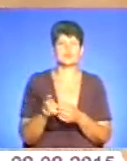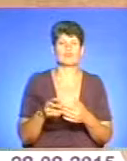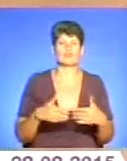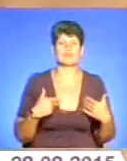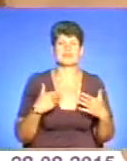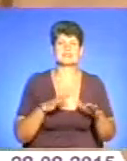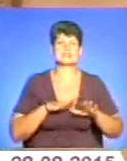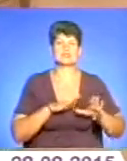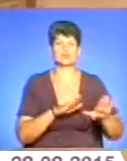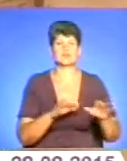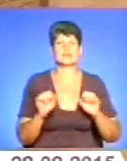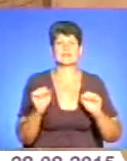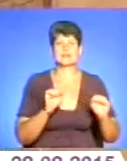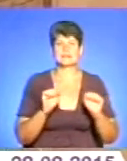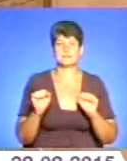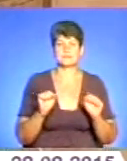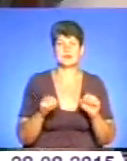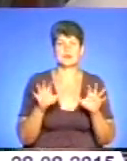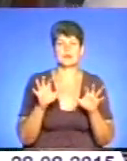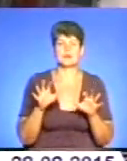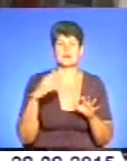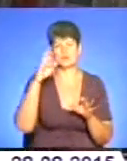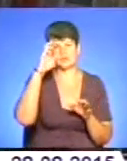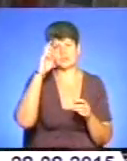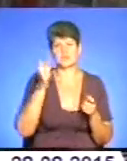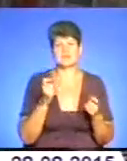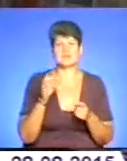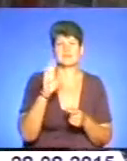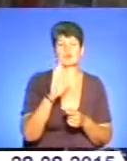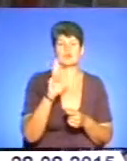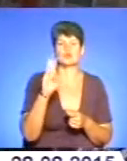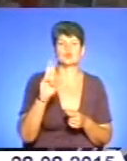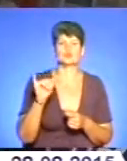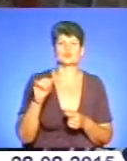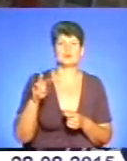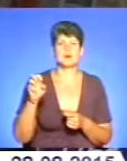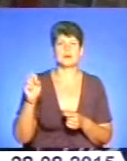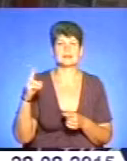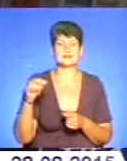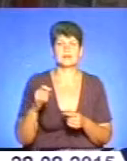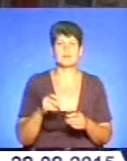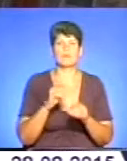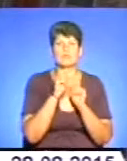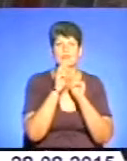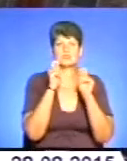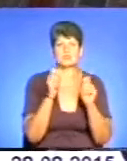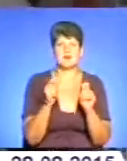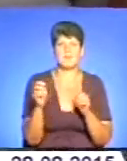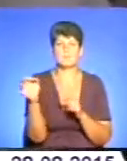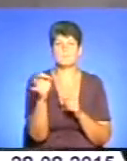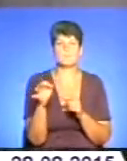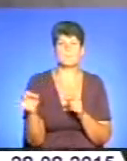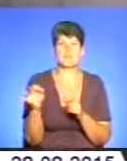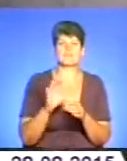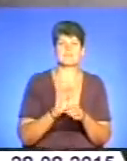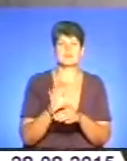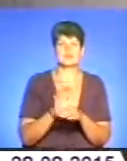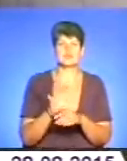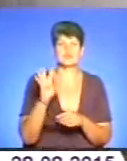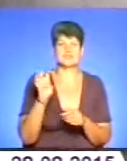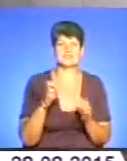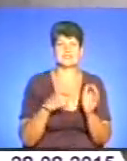А ми хлопцям привезли кілька таких прапорів, зроблених попростіше, а один зроблений так, ну, з такого матеріалу нормально. Не з порожніми